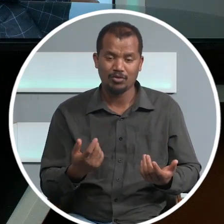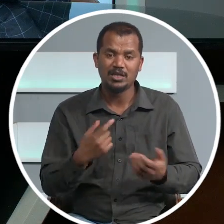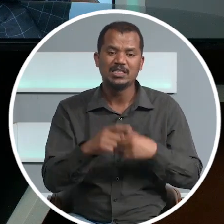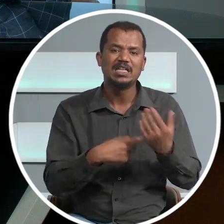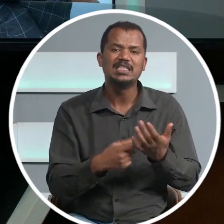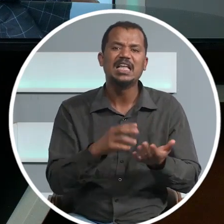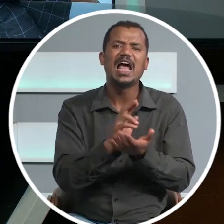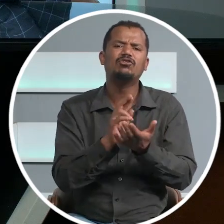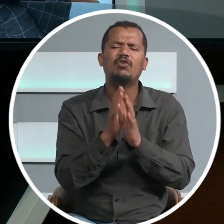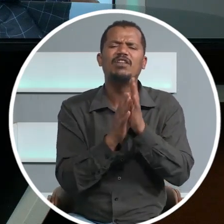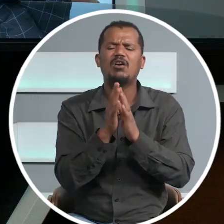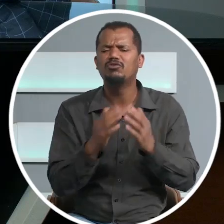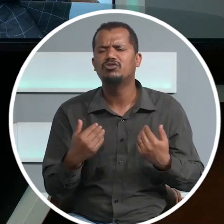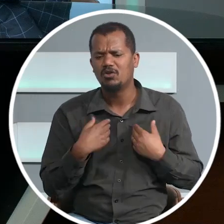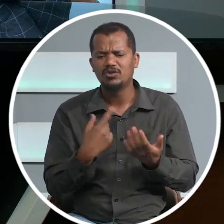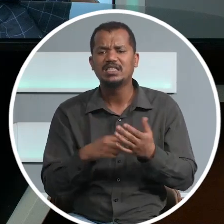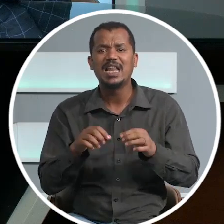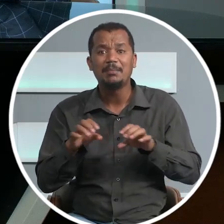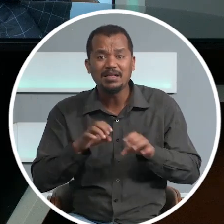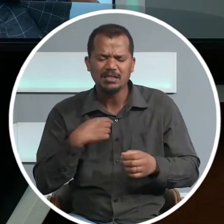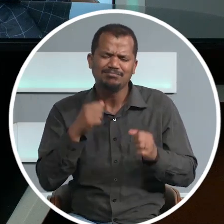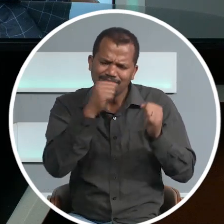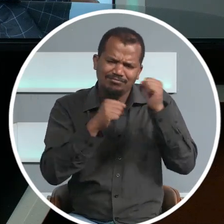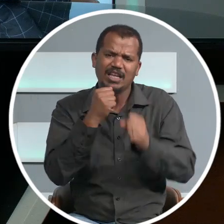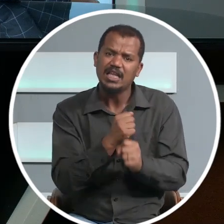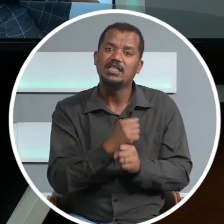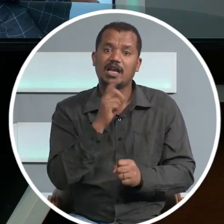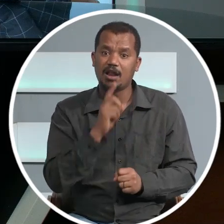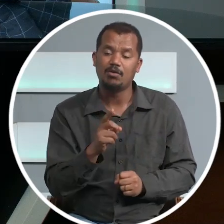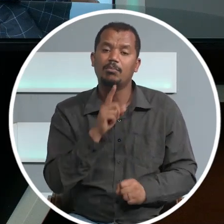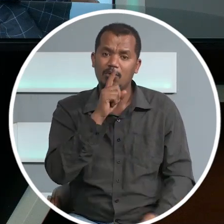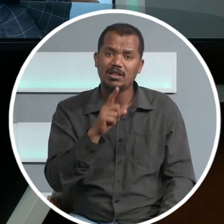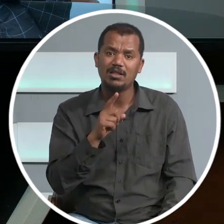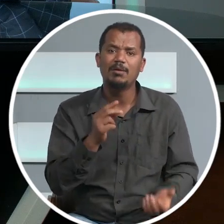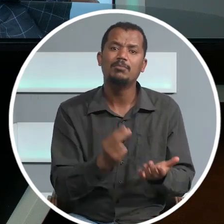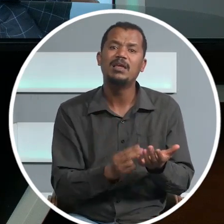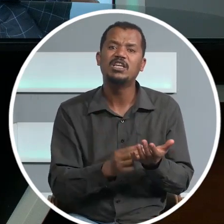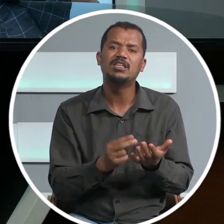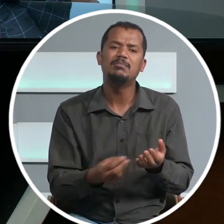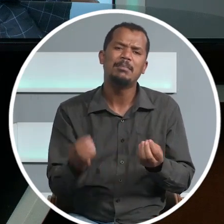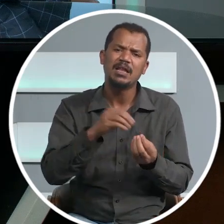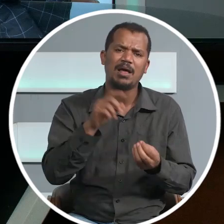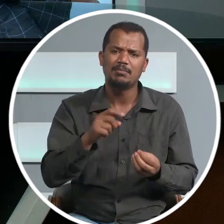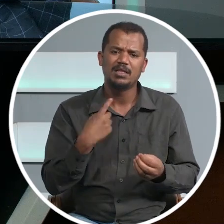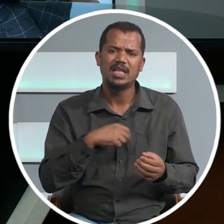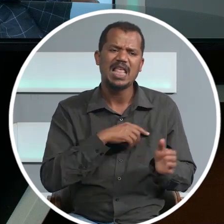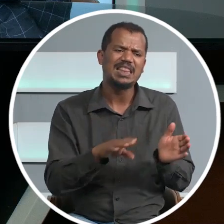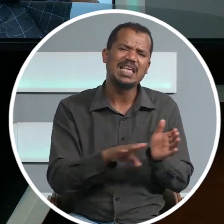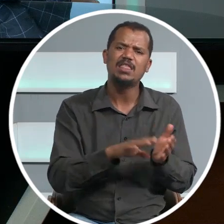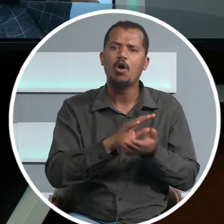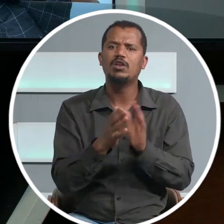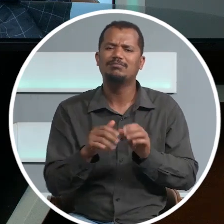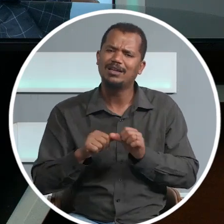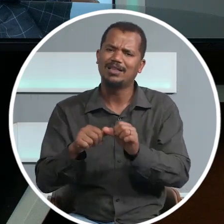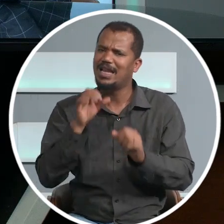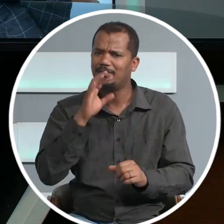የታድሶ ፍላጎቶች አሉ። እነዛን ለማድረግ እኛ እየታገልን ነው። ያን ለማድረግ በእውነት በጀት መመደብ አለበት። ከመንግስት እኛ ጥገኛ ሆነን መቀጠል